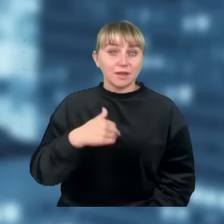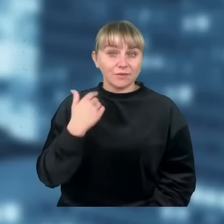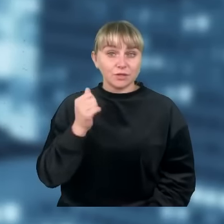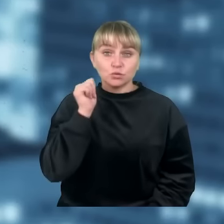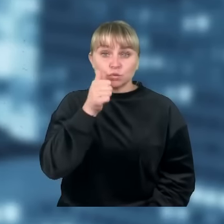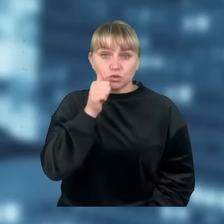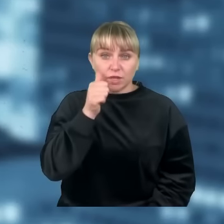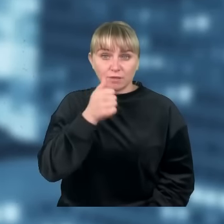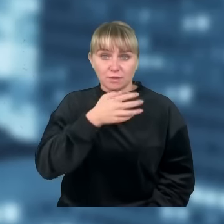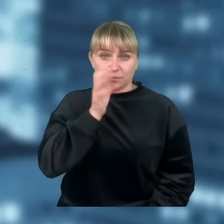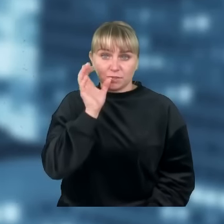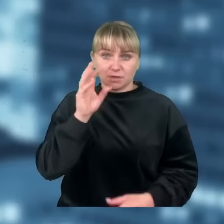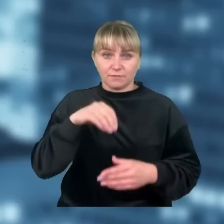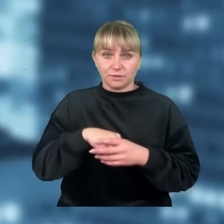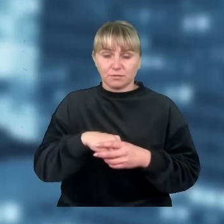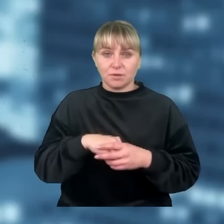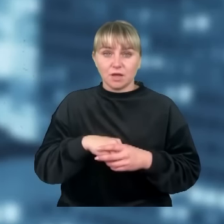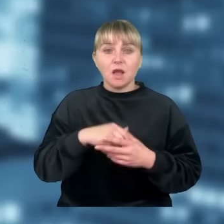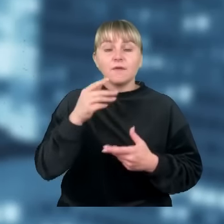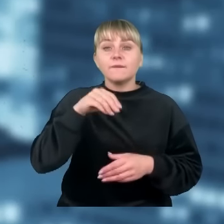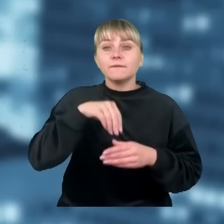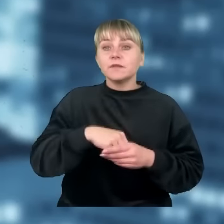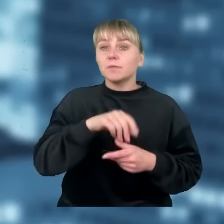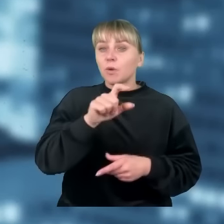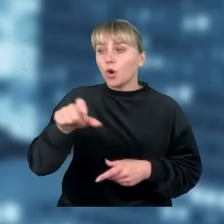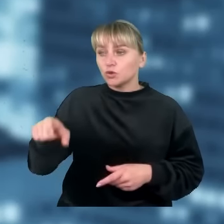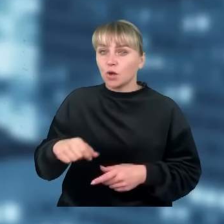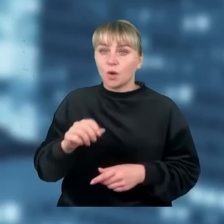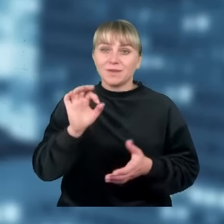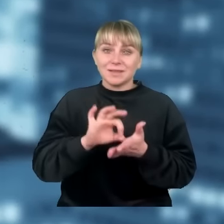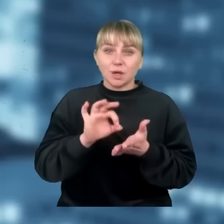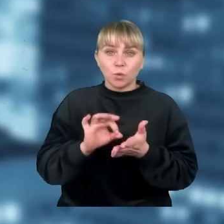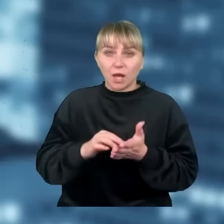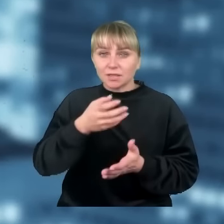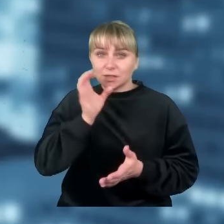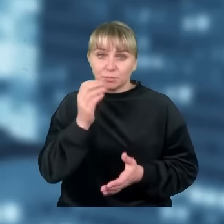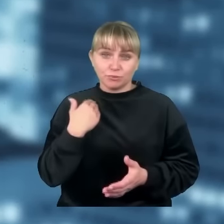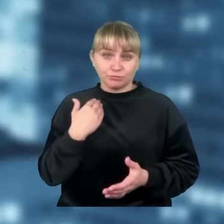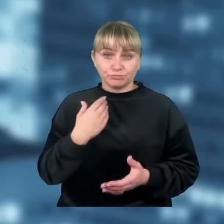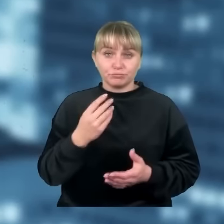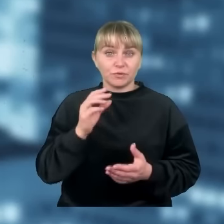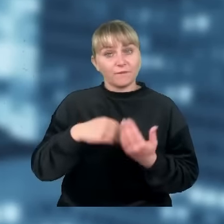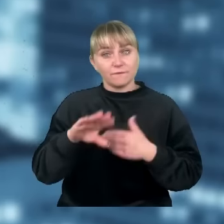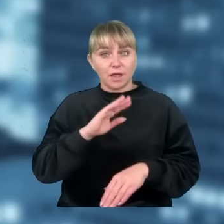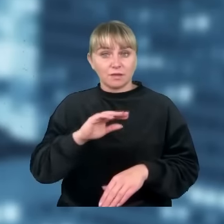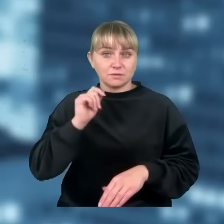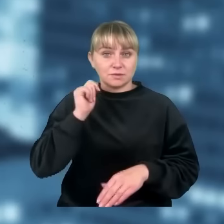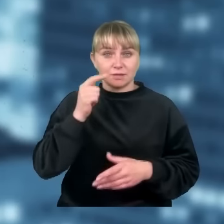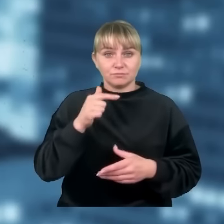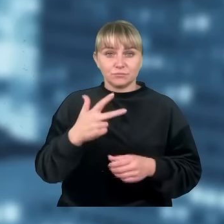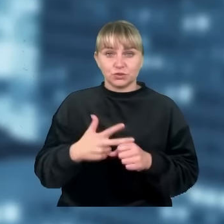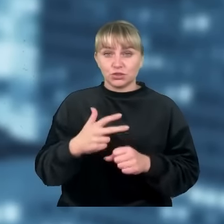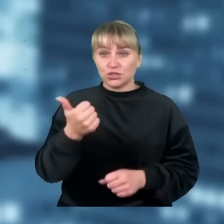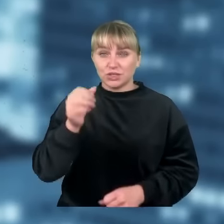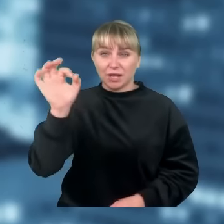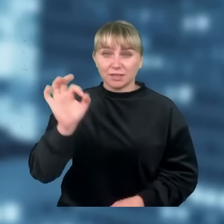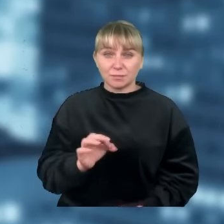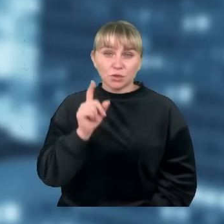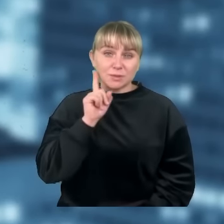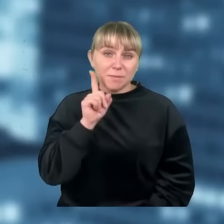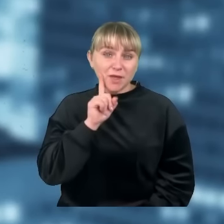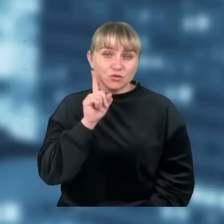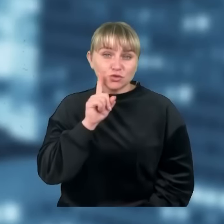spożywanie. Wśród osób regularnie sięgających po alkohol wyraźnie przodują mężczyźni, 31%. 31% mężczyzn pije przynajmniej kilka